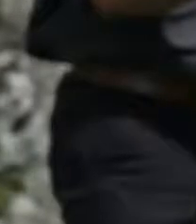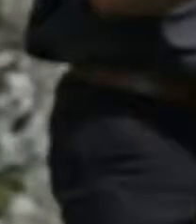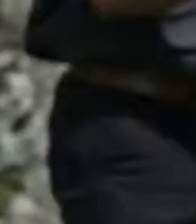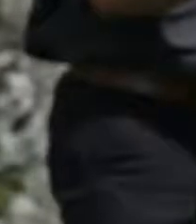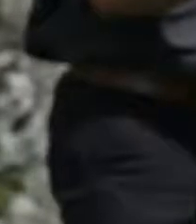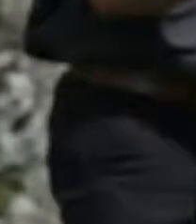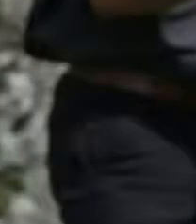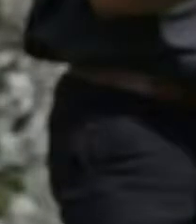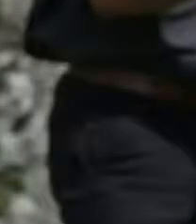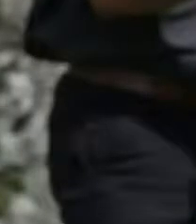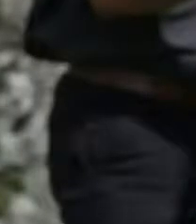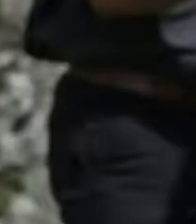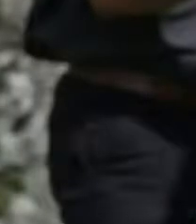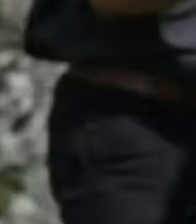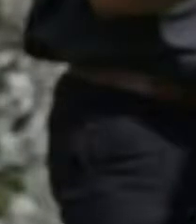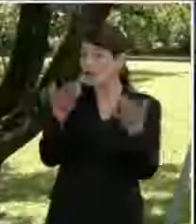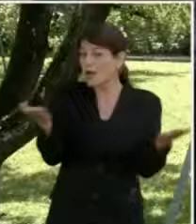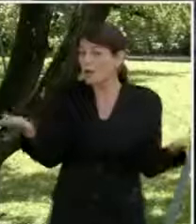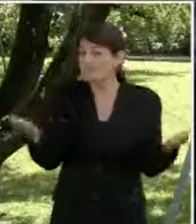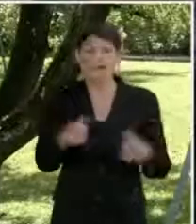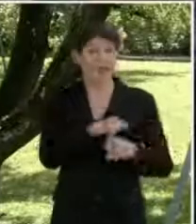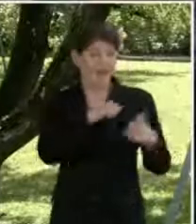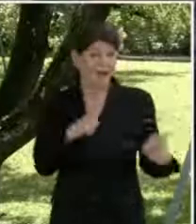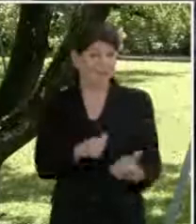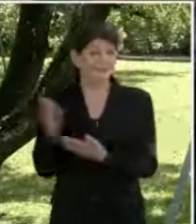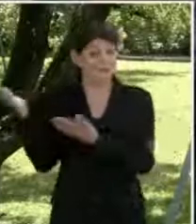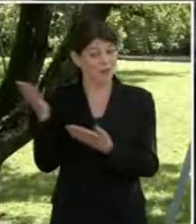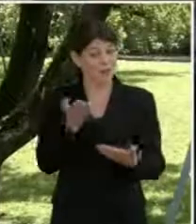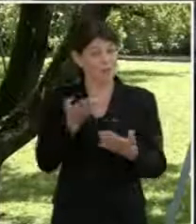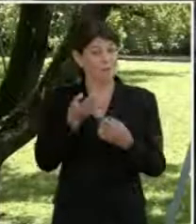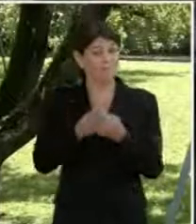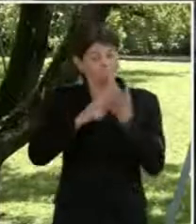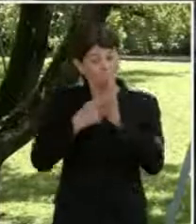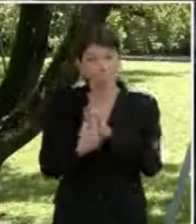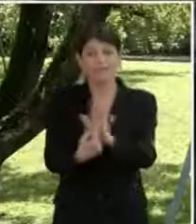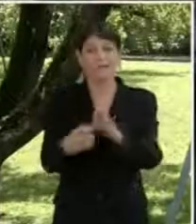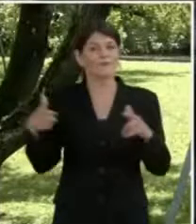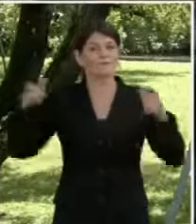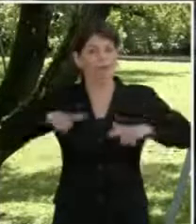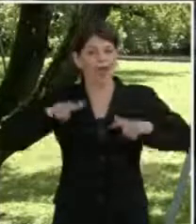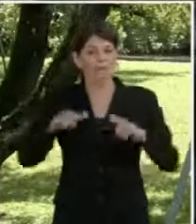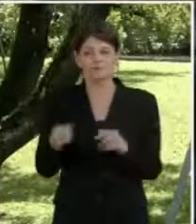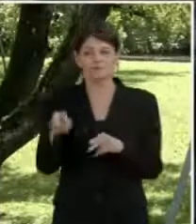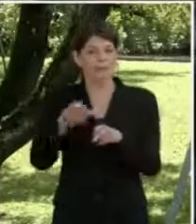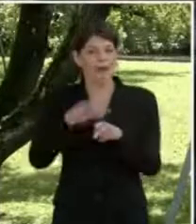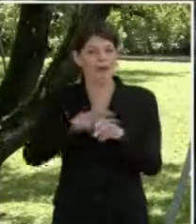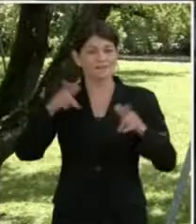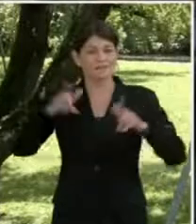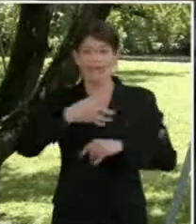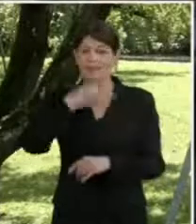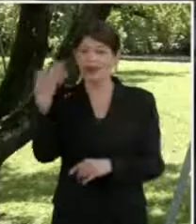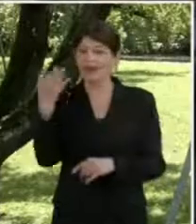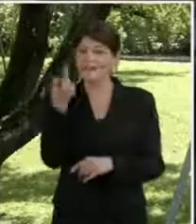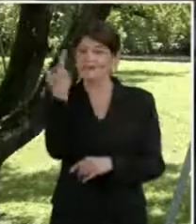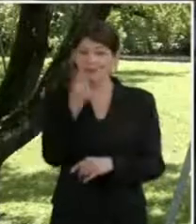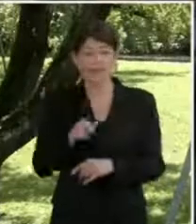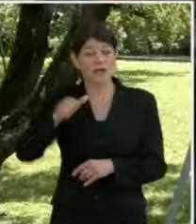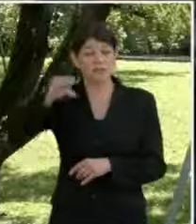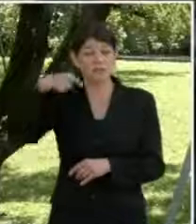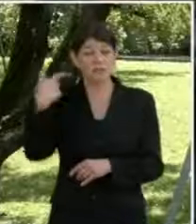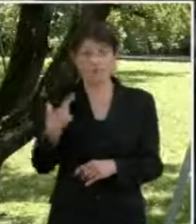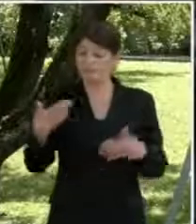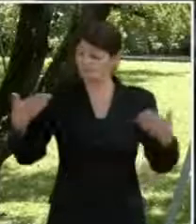Liebe Zuschauerinnen und Zuschauer, herzlich willkommen zur Übertragung der Feier zum Staatsfeiertag